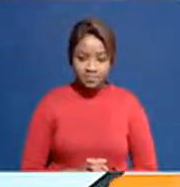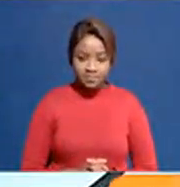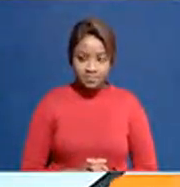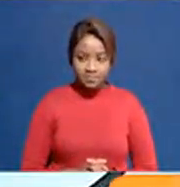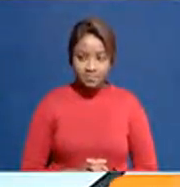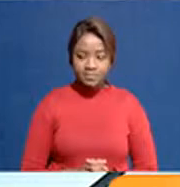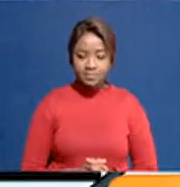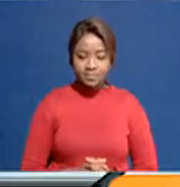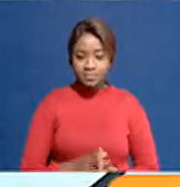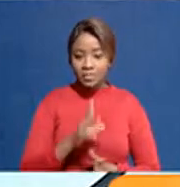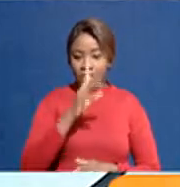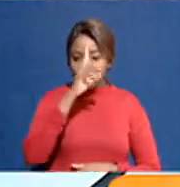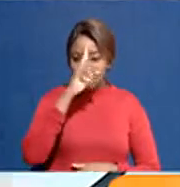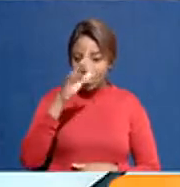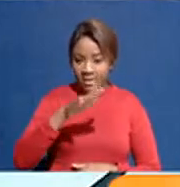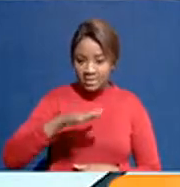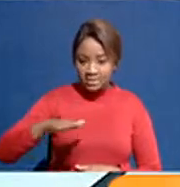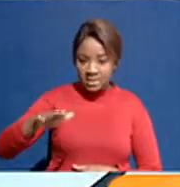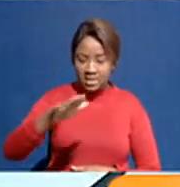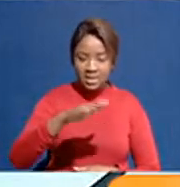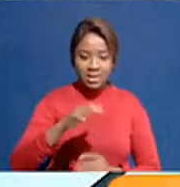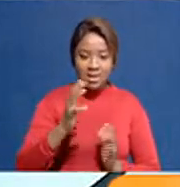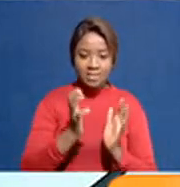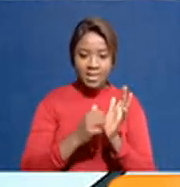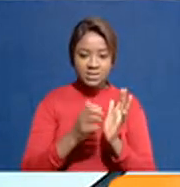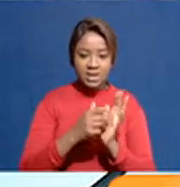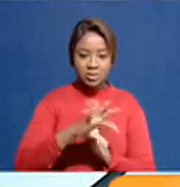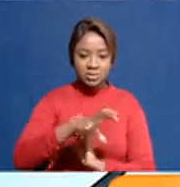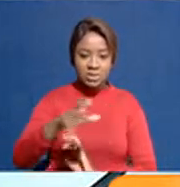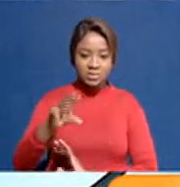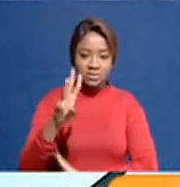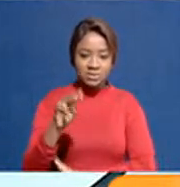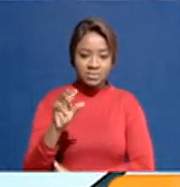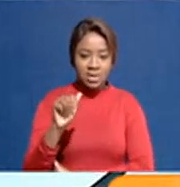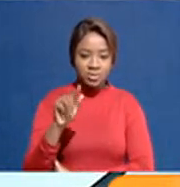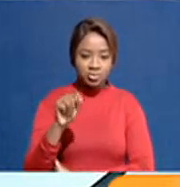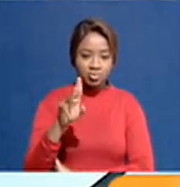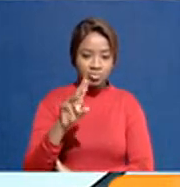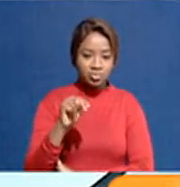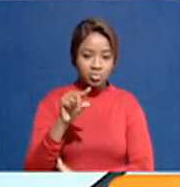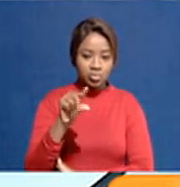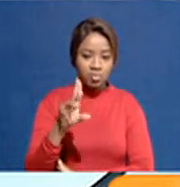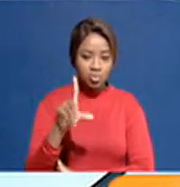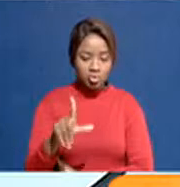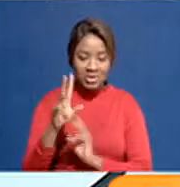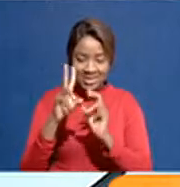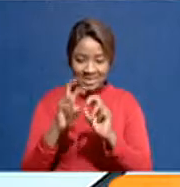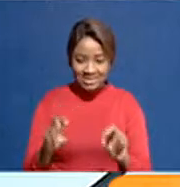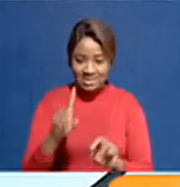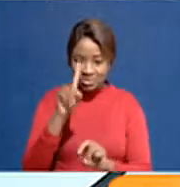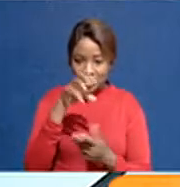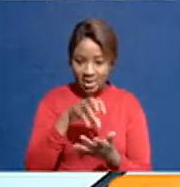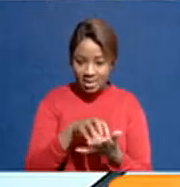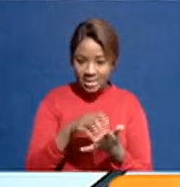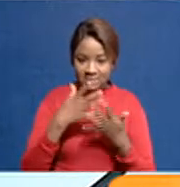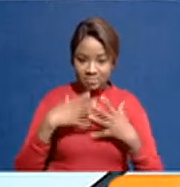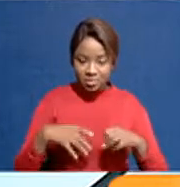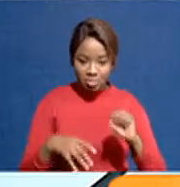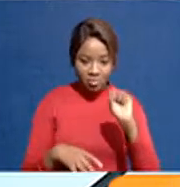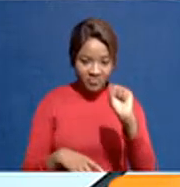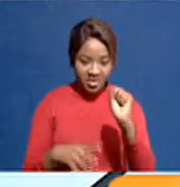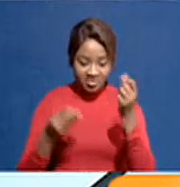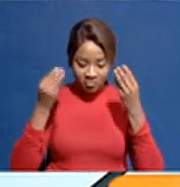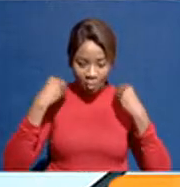Tukiachana na hayo, polisi katika eneo la Matungulu katika kaunti ya Machakos wanachunguza kisa ambapo watu watano waliovalia sare